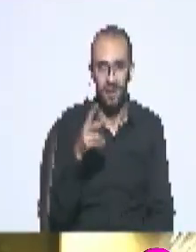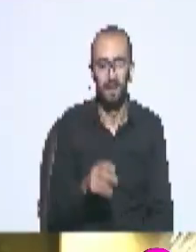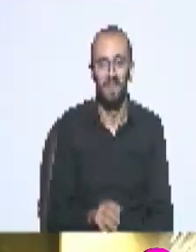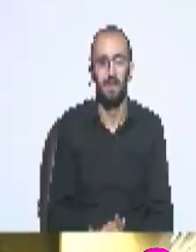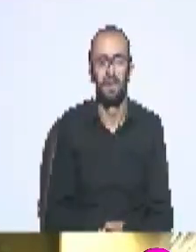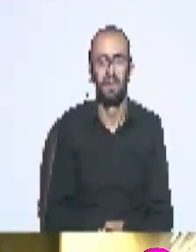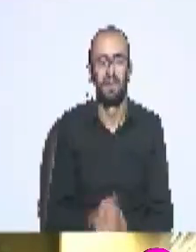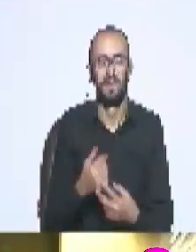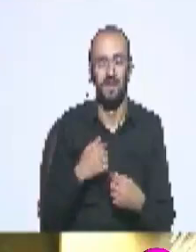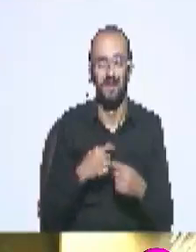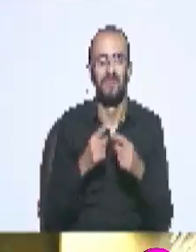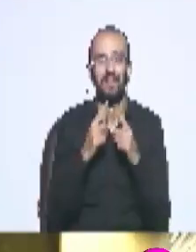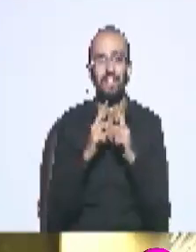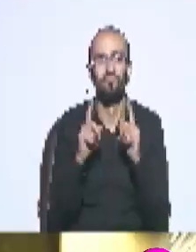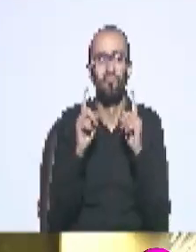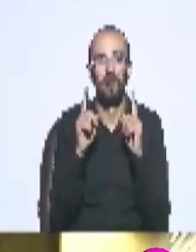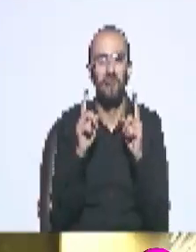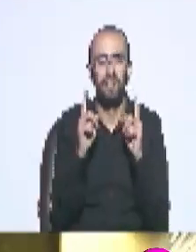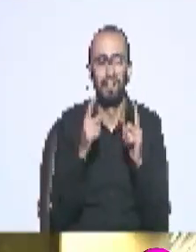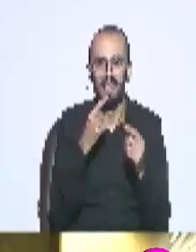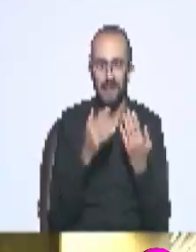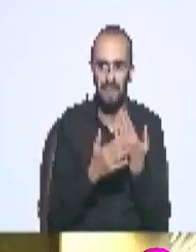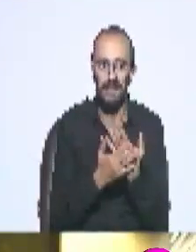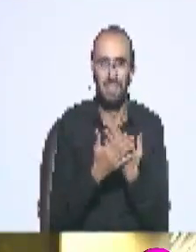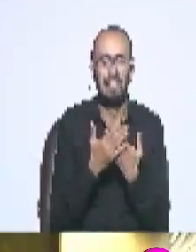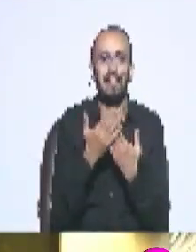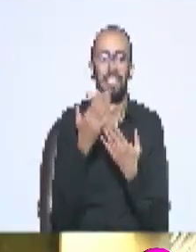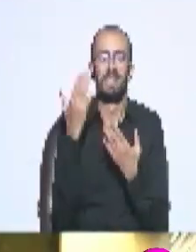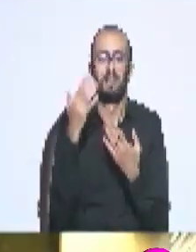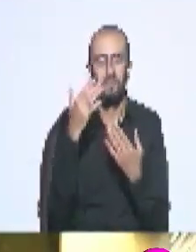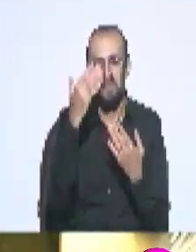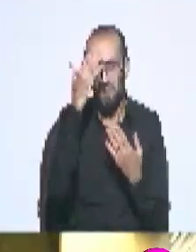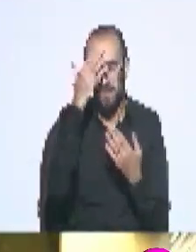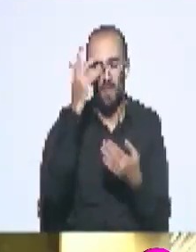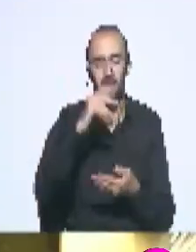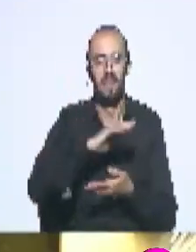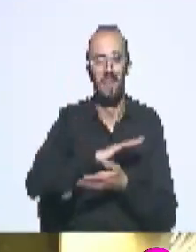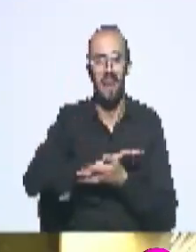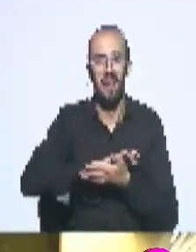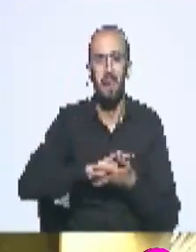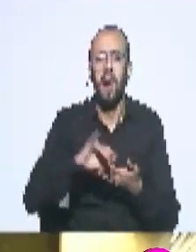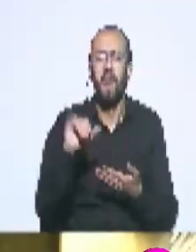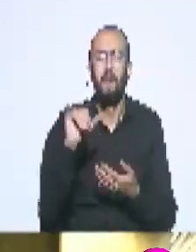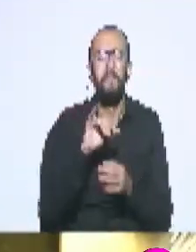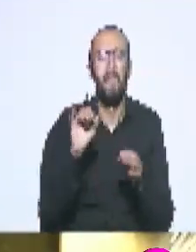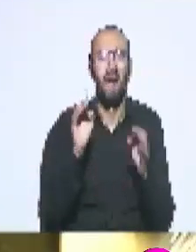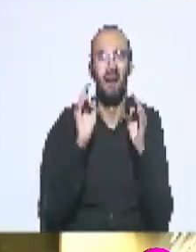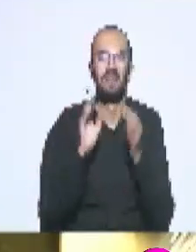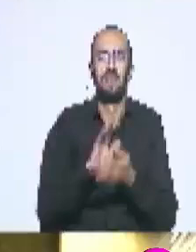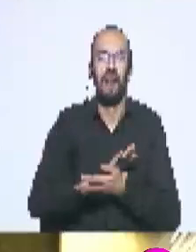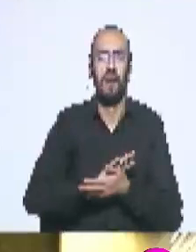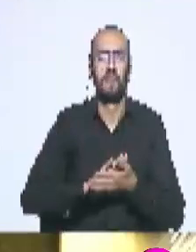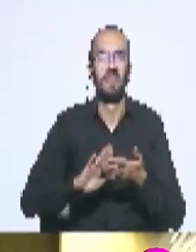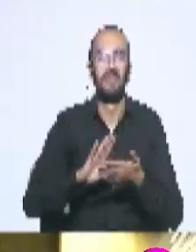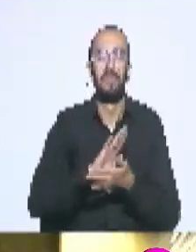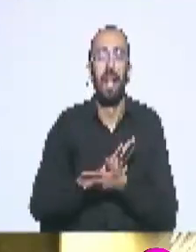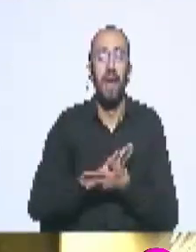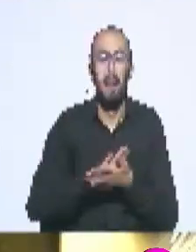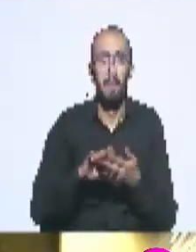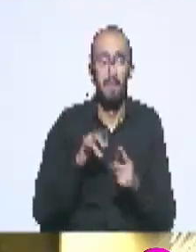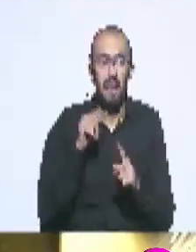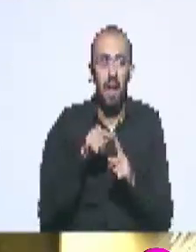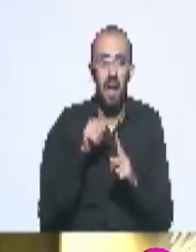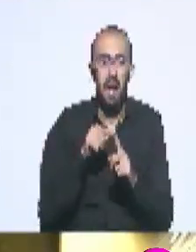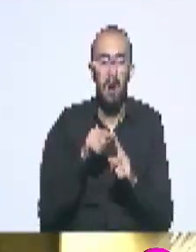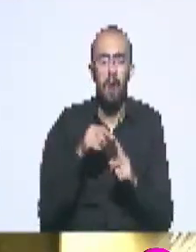لحضرات م سنه سعيده مليانه بالخير والبركه والسلام اهم حاجه طبعا السلام السلام من جوه